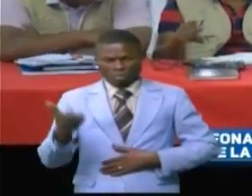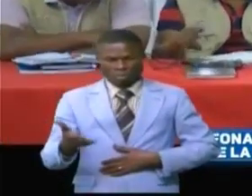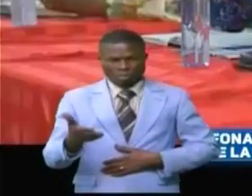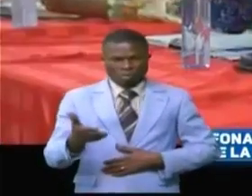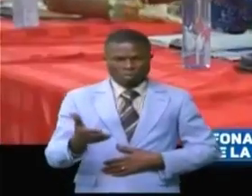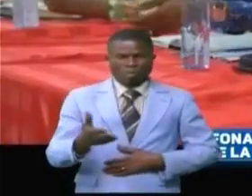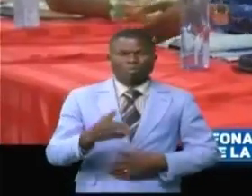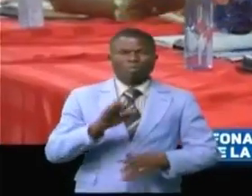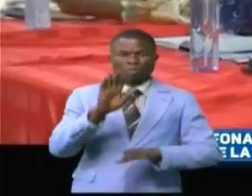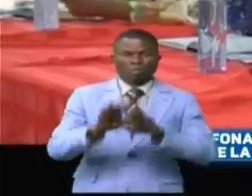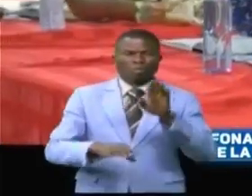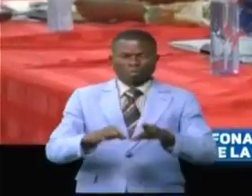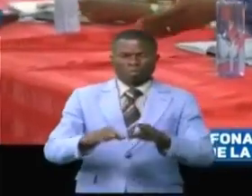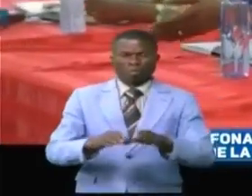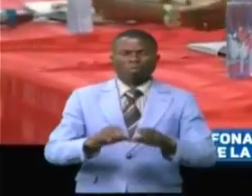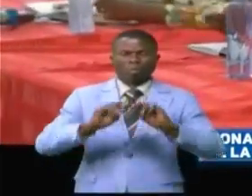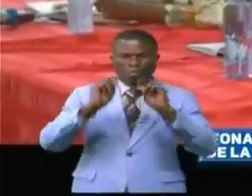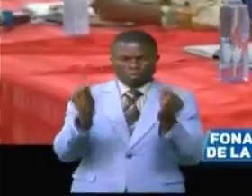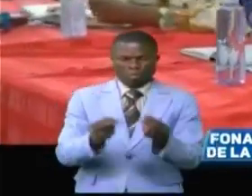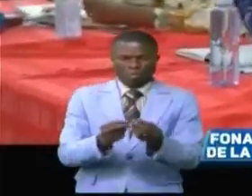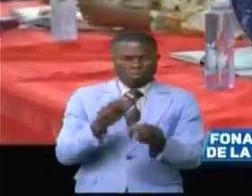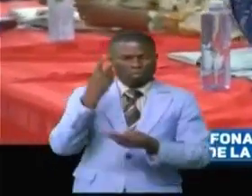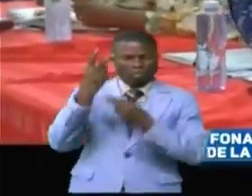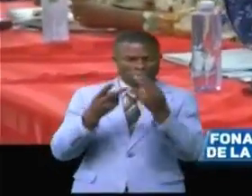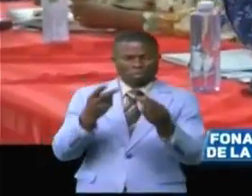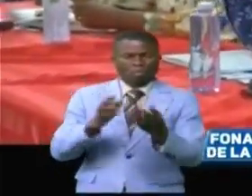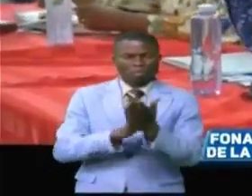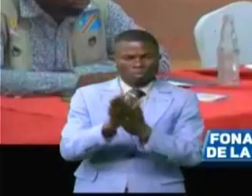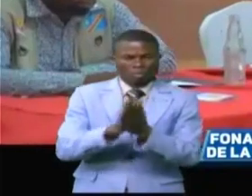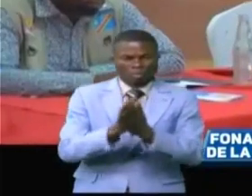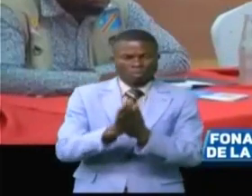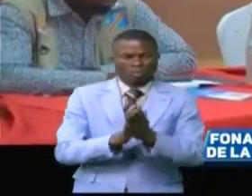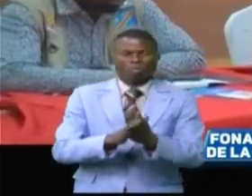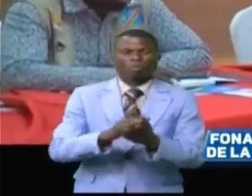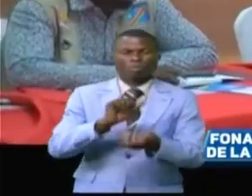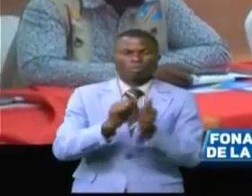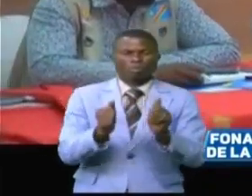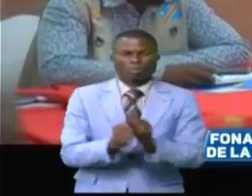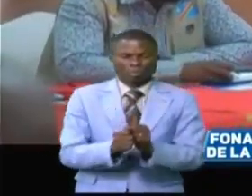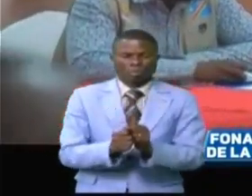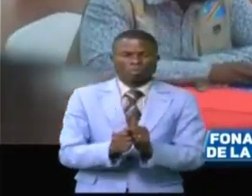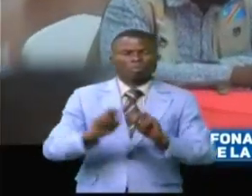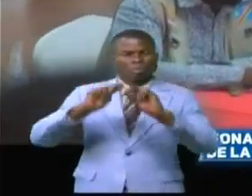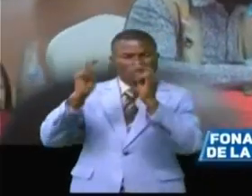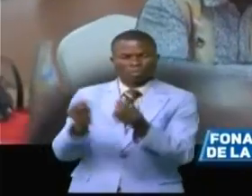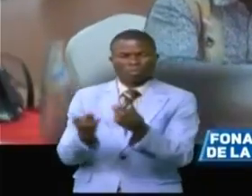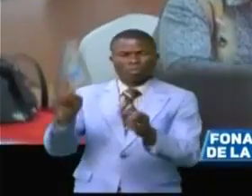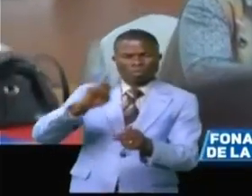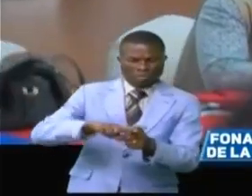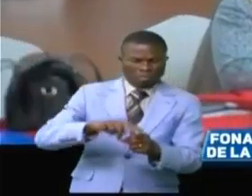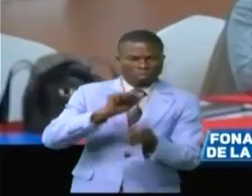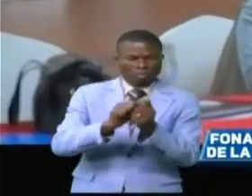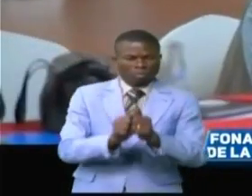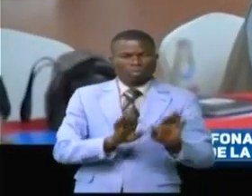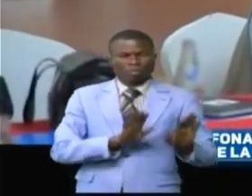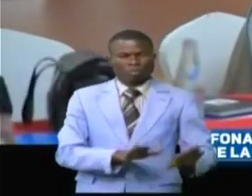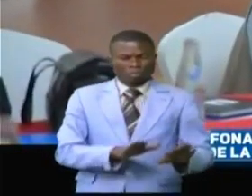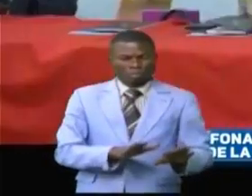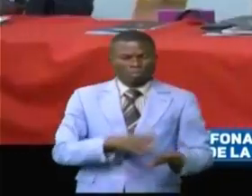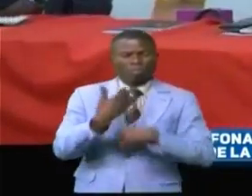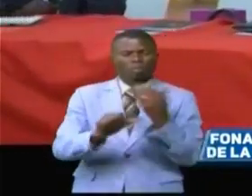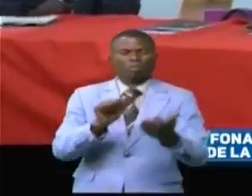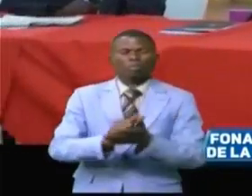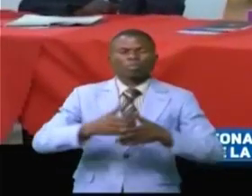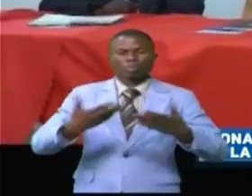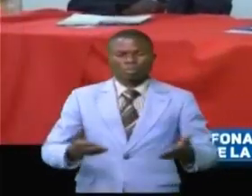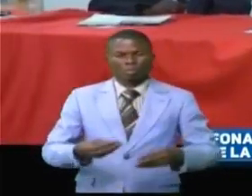Cette démarche du FONAREV en itinérance consiste à faire adhérer les parties prenantes autour de ce qui est attendu et comment le faire afin